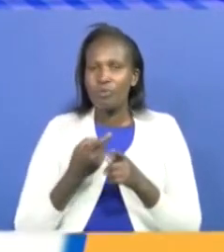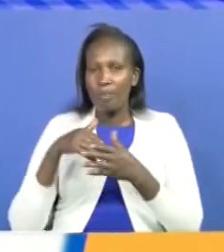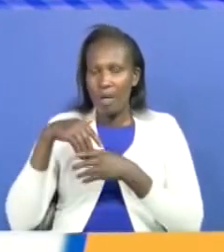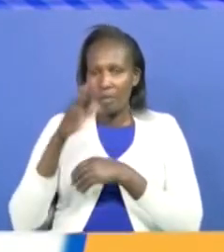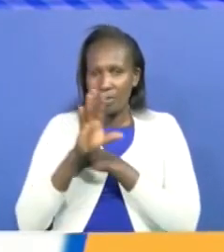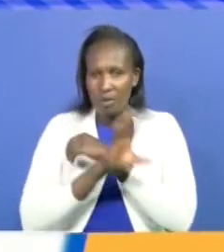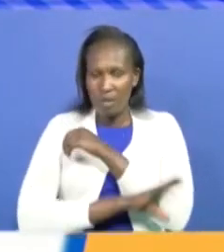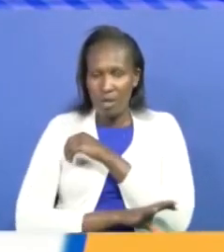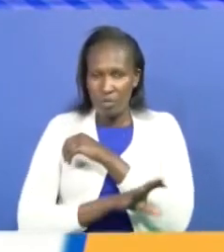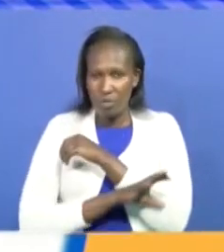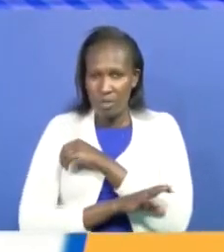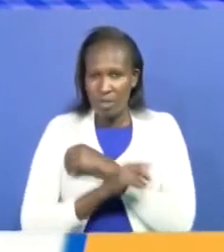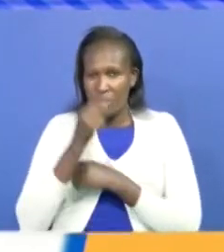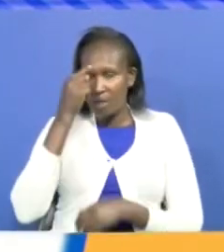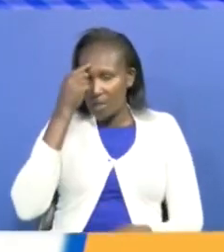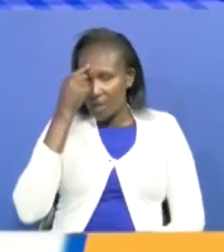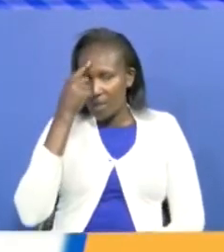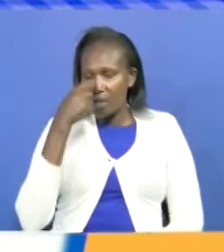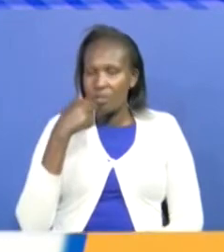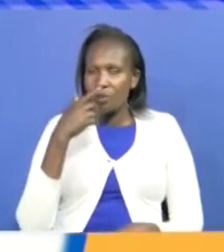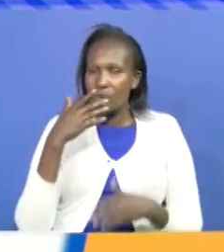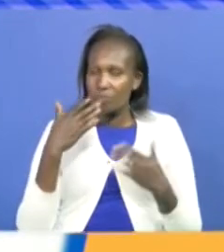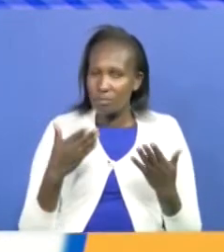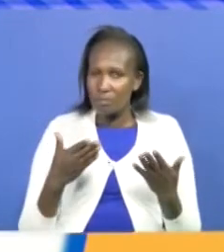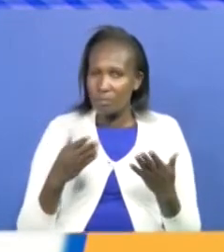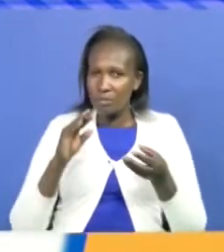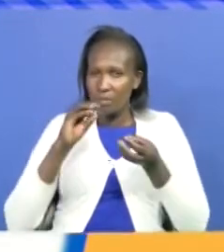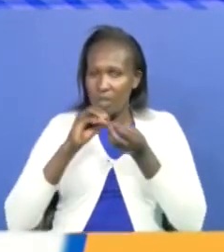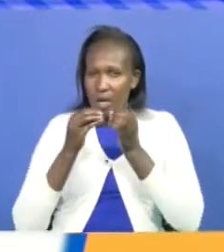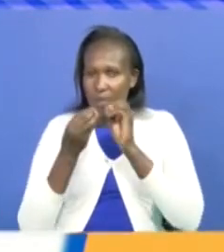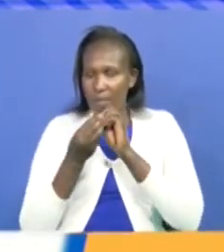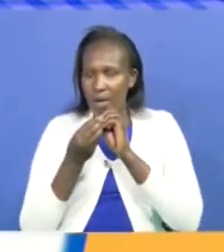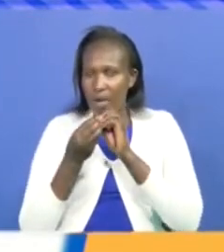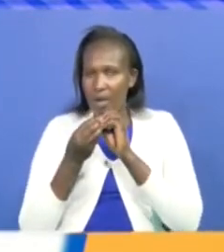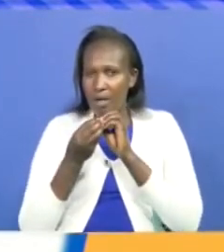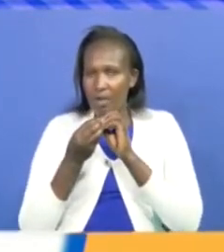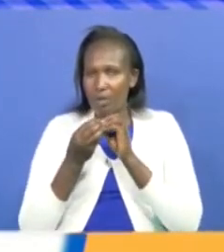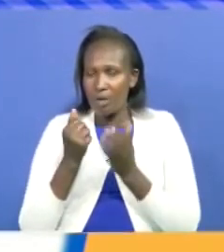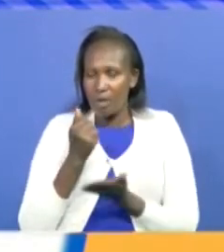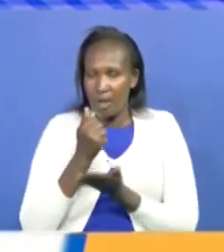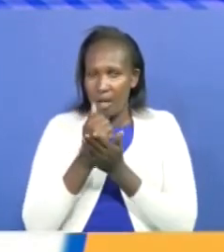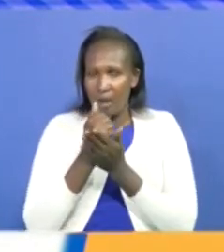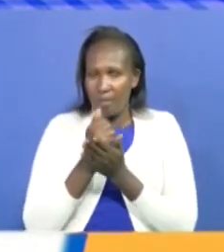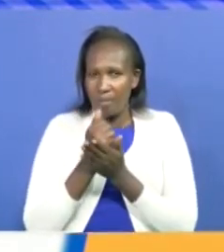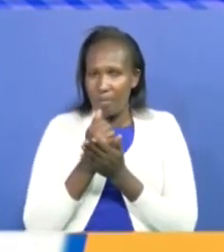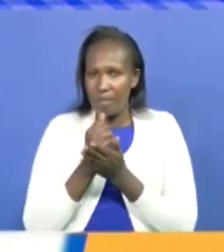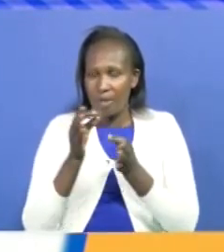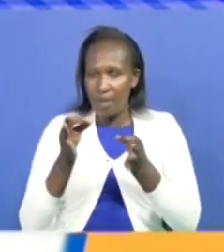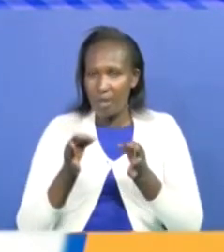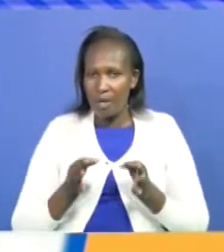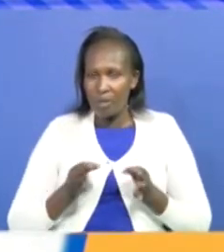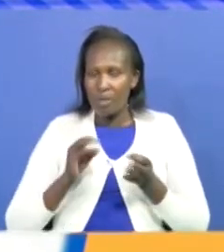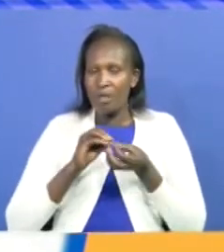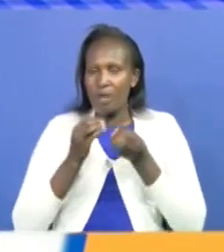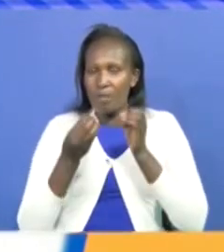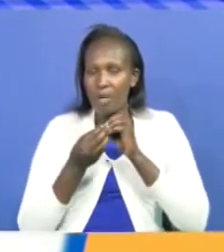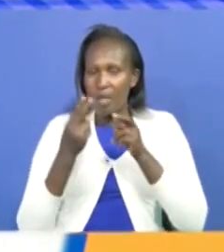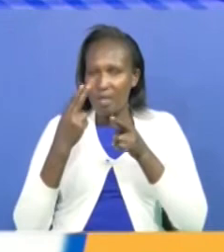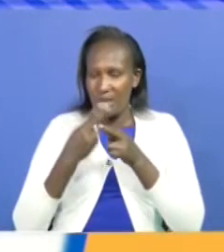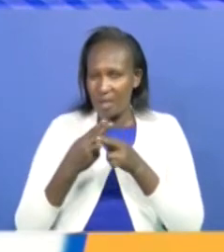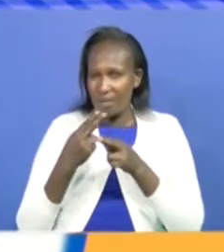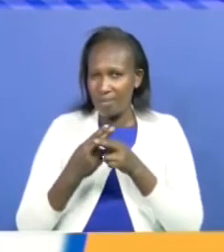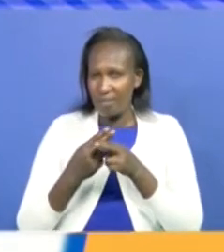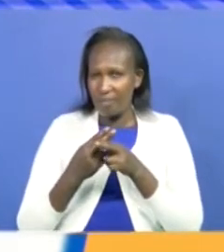nchi ya India, na kama vile ambavyo umesema, nambari ya kuweza kumsaidia ni account number, majina ya account